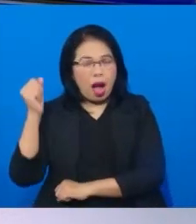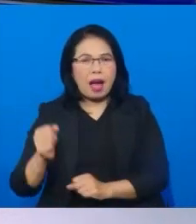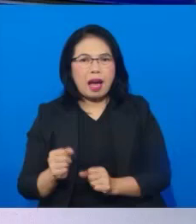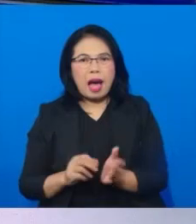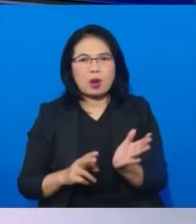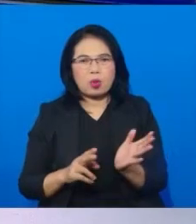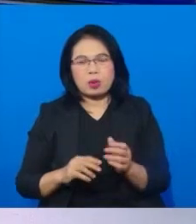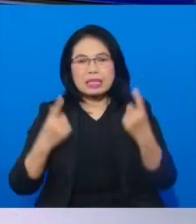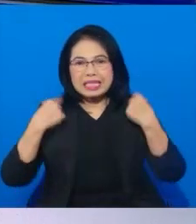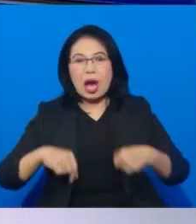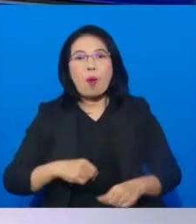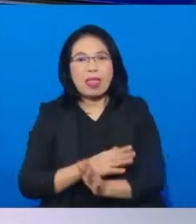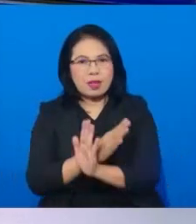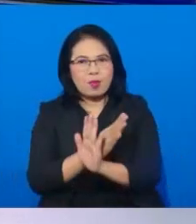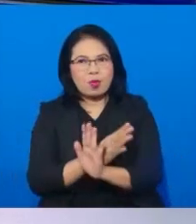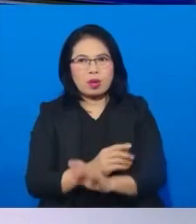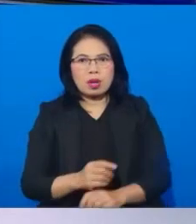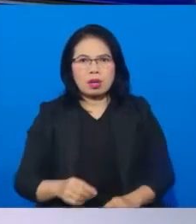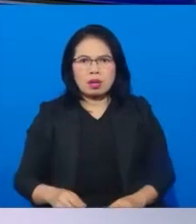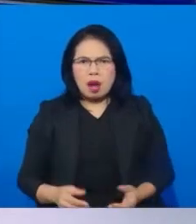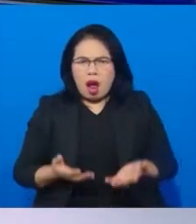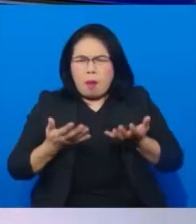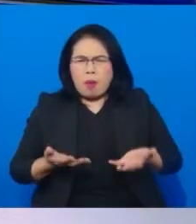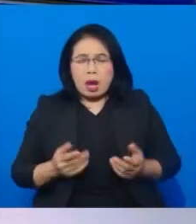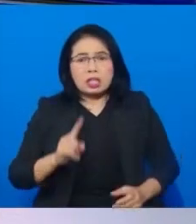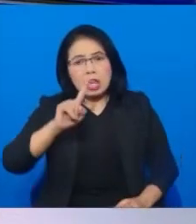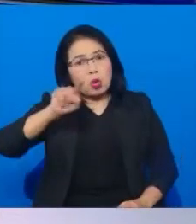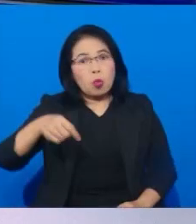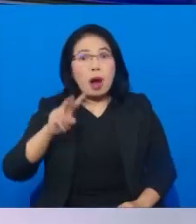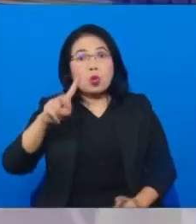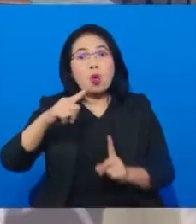yang dilombakan bisa mencapai 1,2 ton.